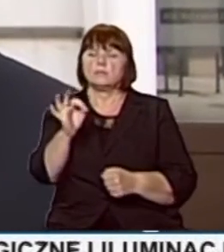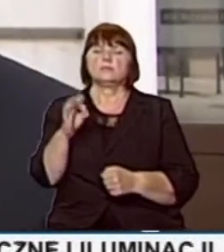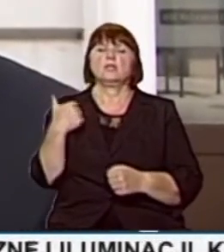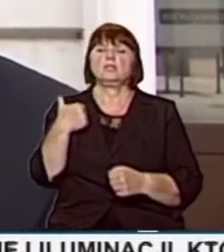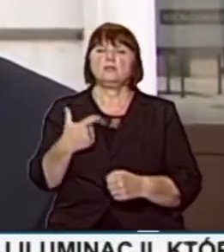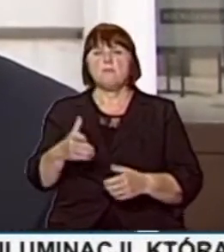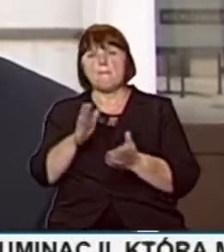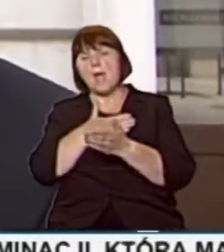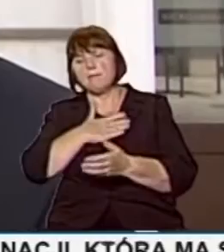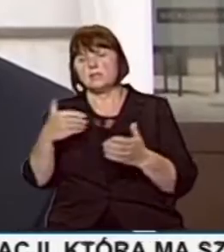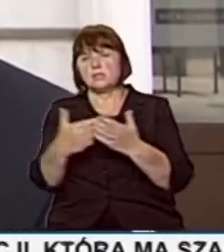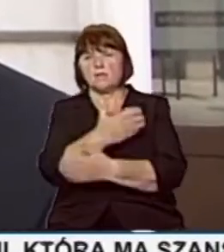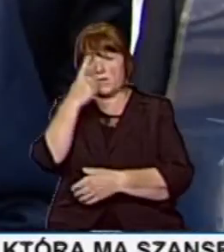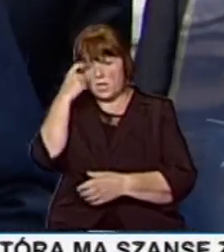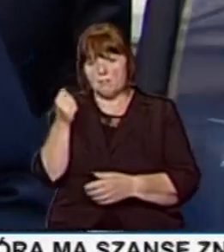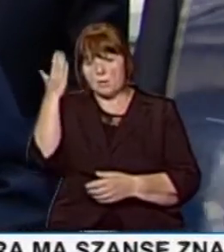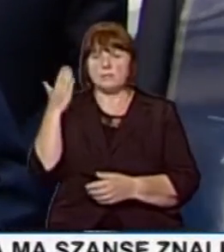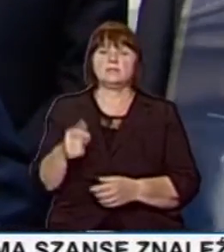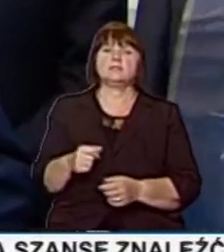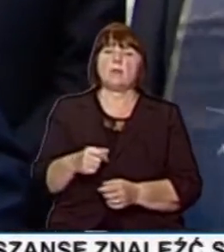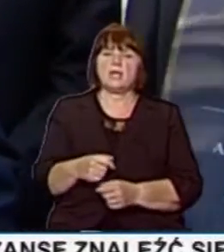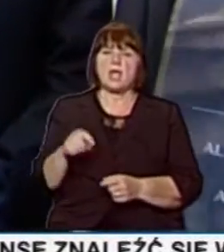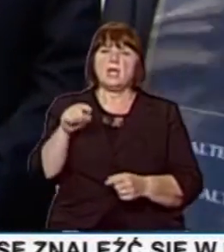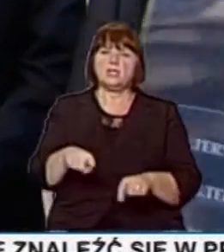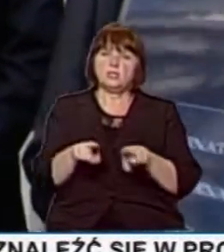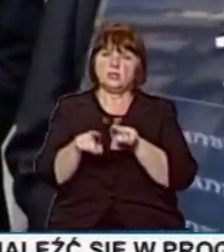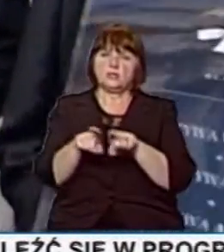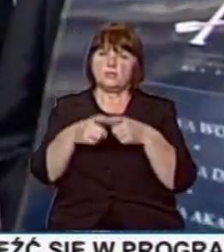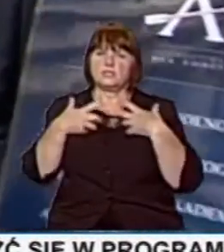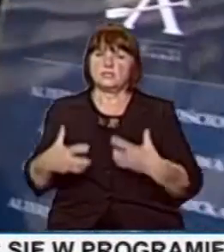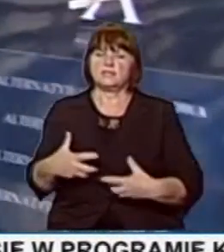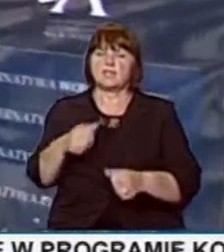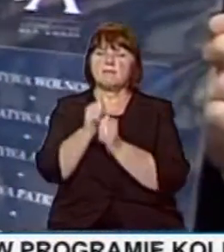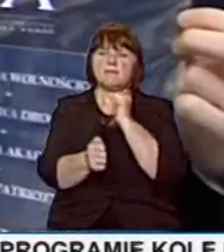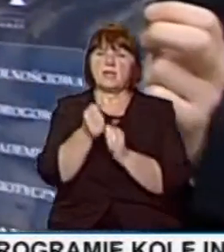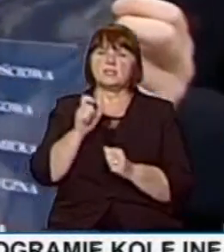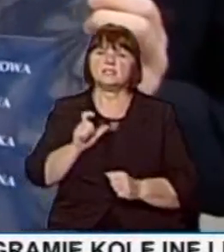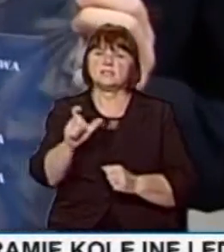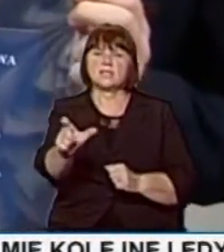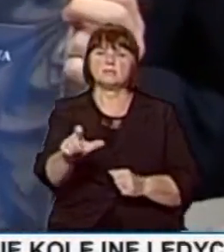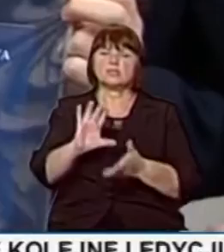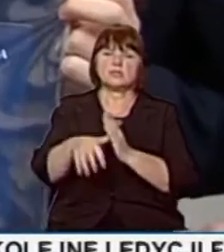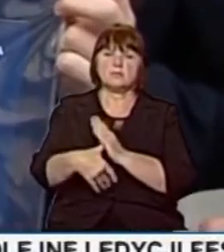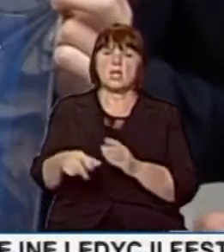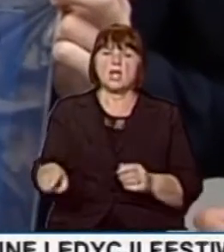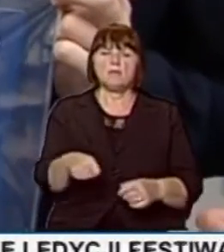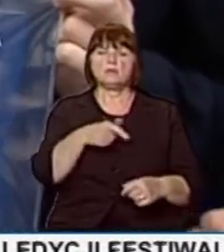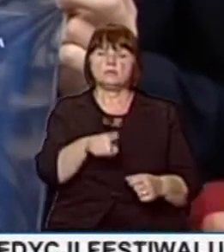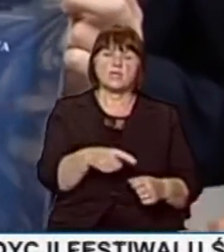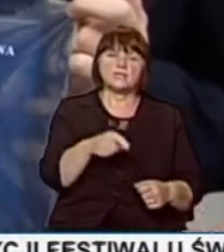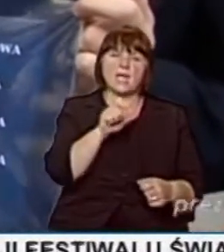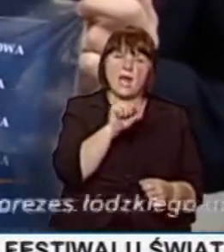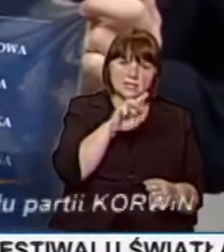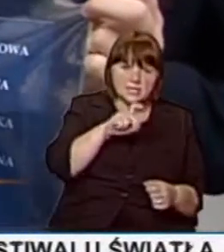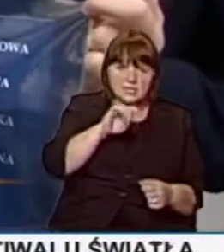pomysły i pomysły nieszablonowe. Koalicja chce też walczyć z zadłużeniem miasta. Jest alternatywa wolnościowa.